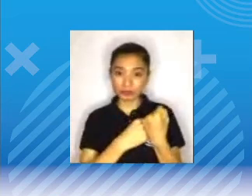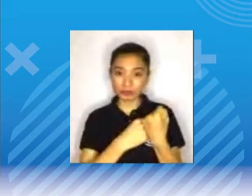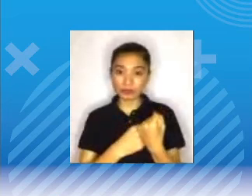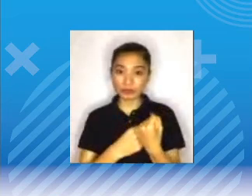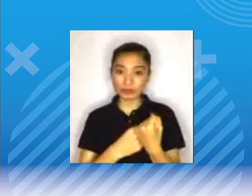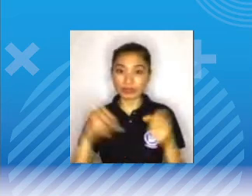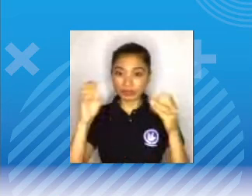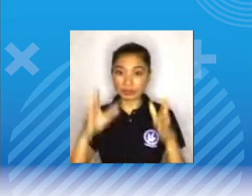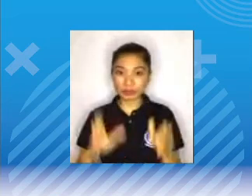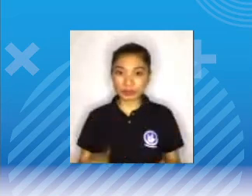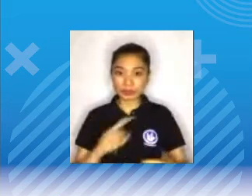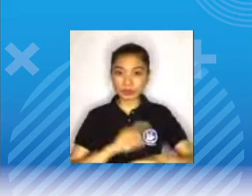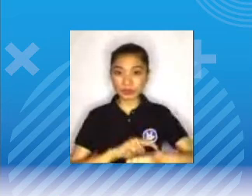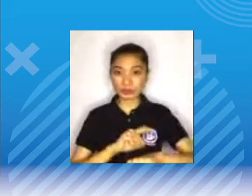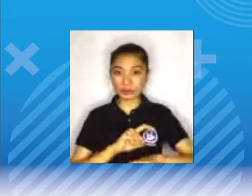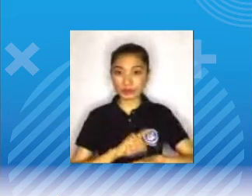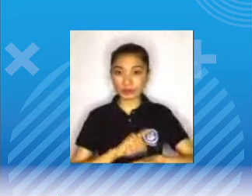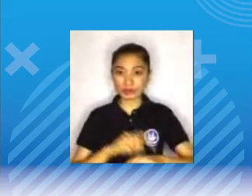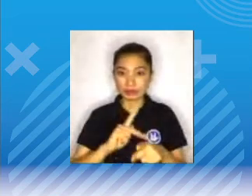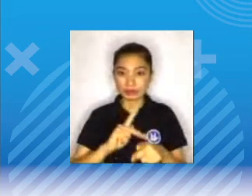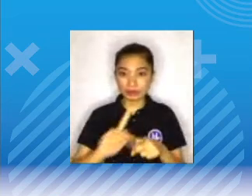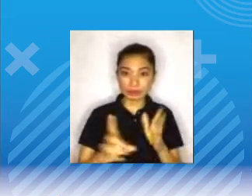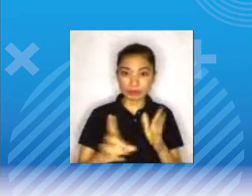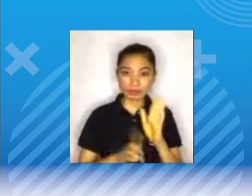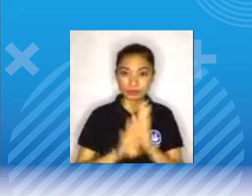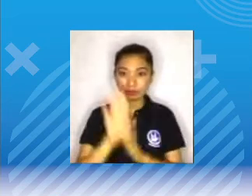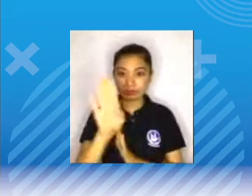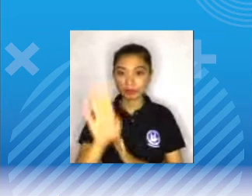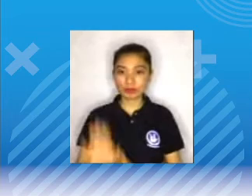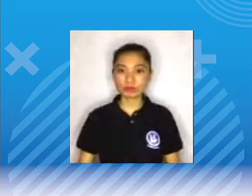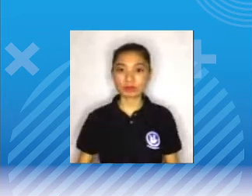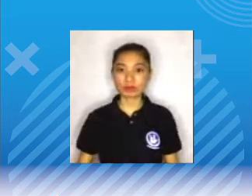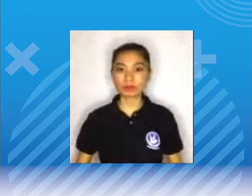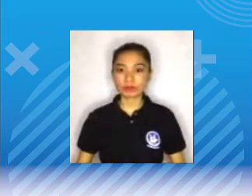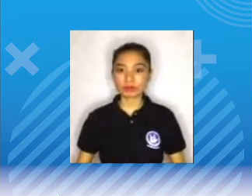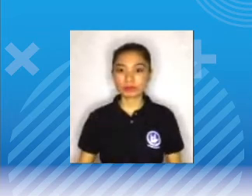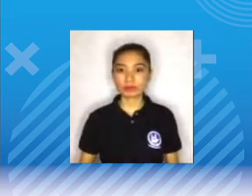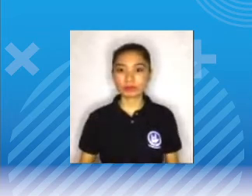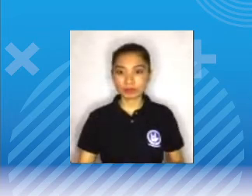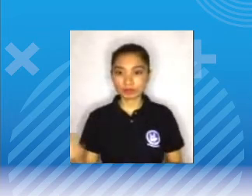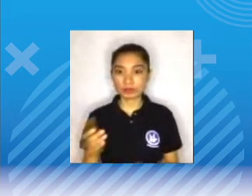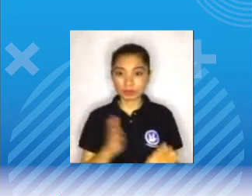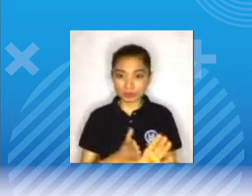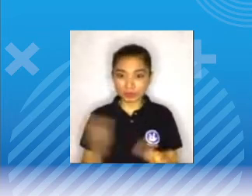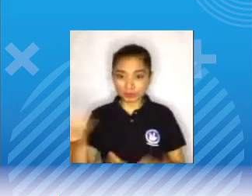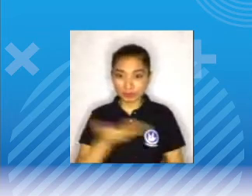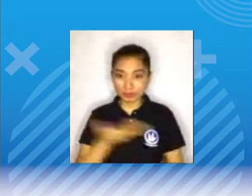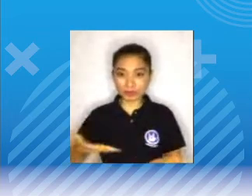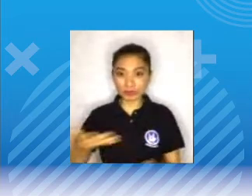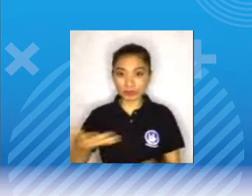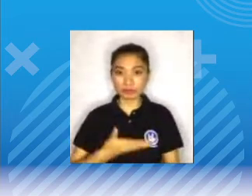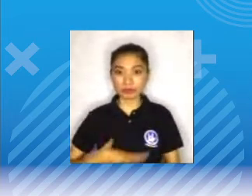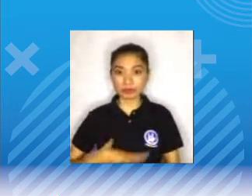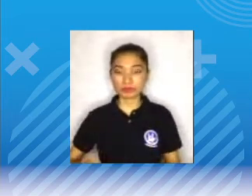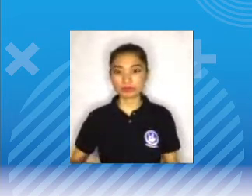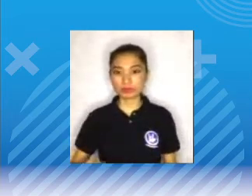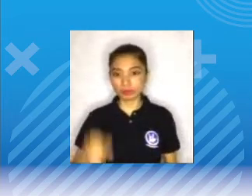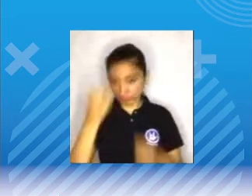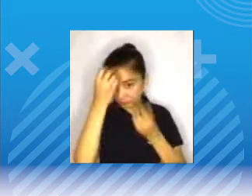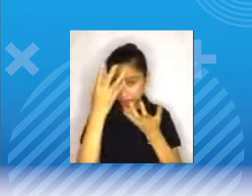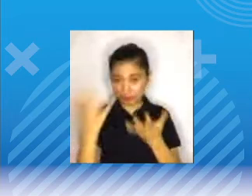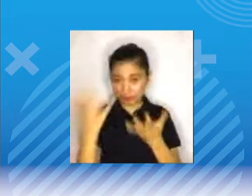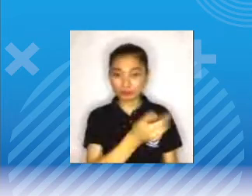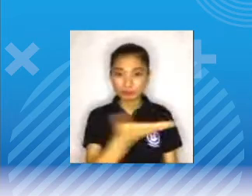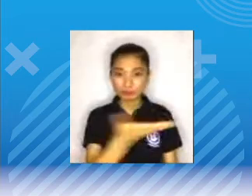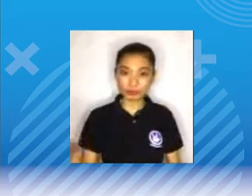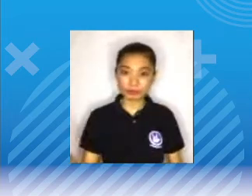at psychosocial support. So with that, may reminder lang din po kami sa pag-base na inyong concerns and insights.